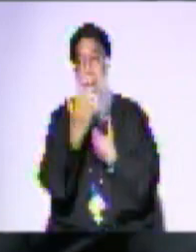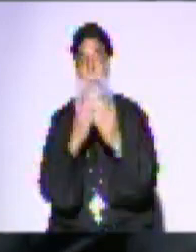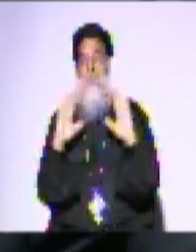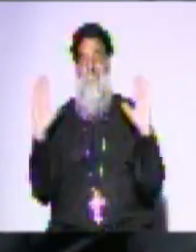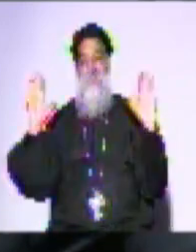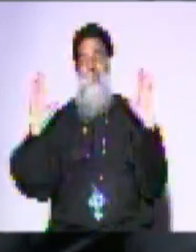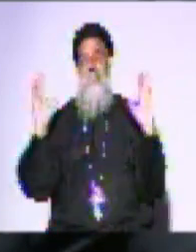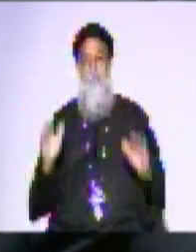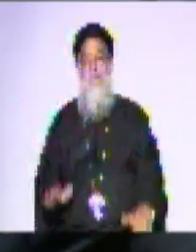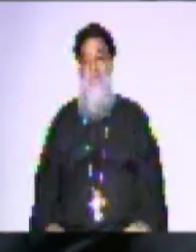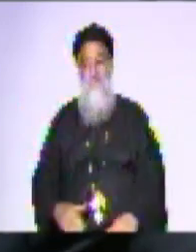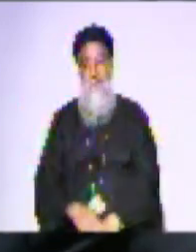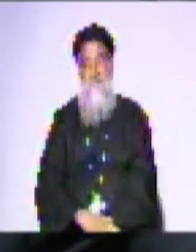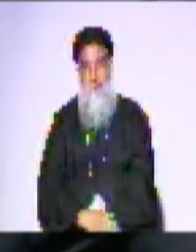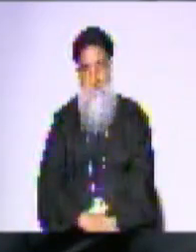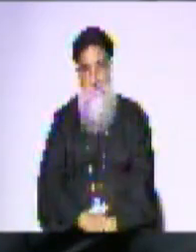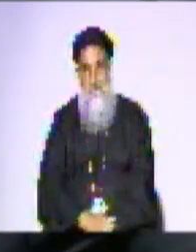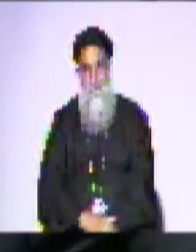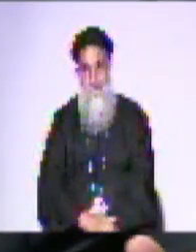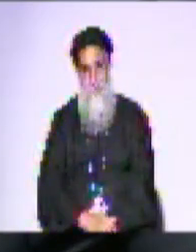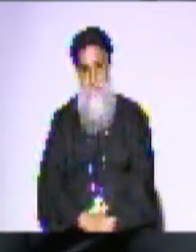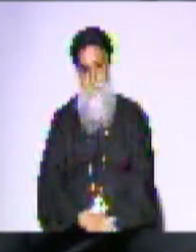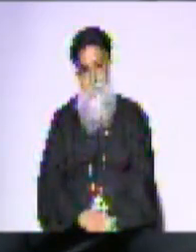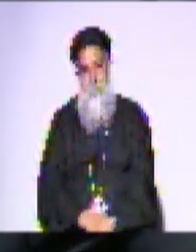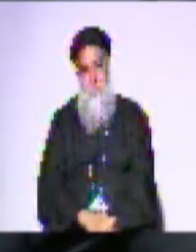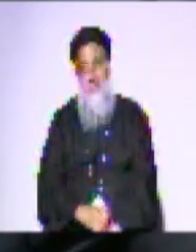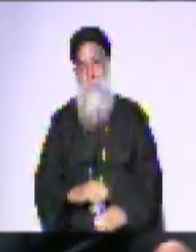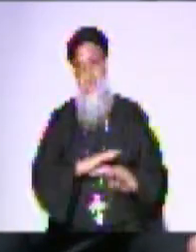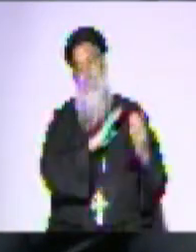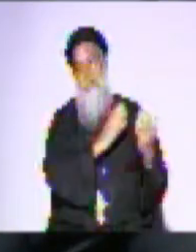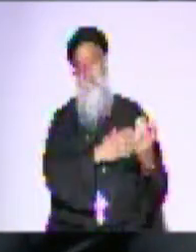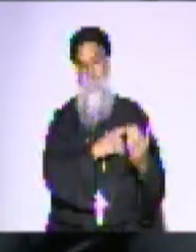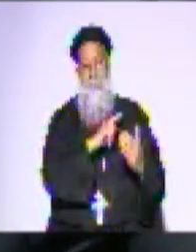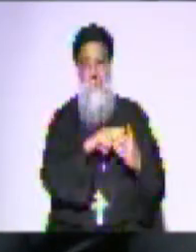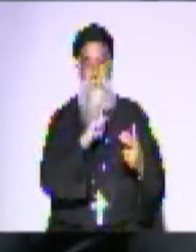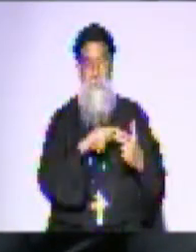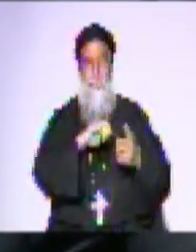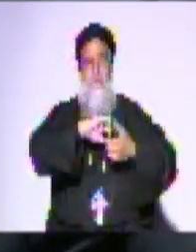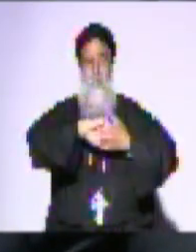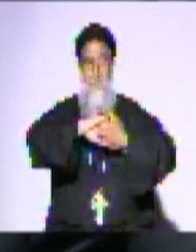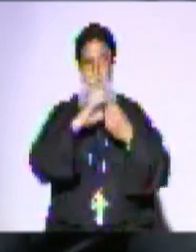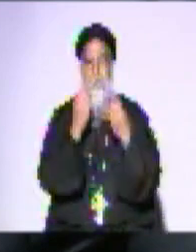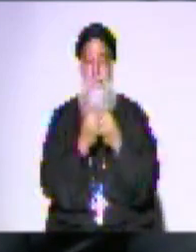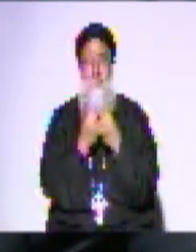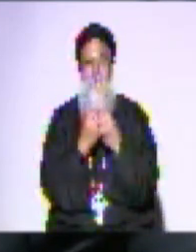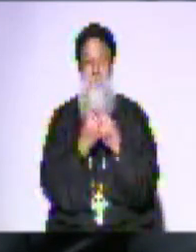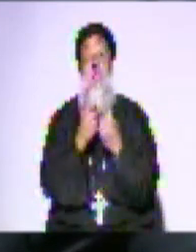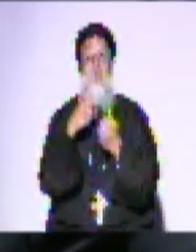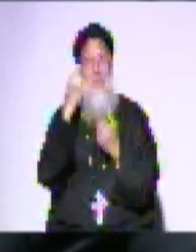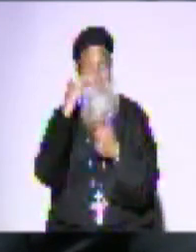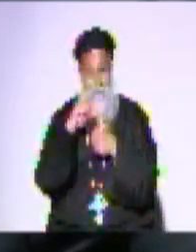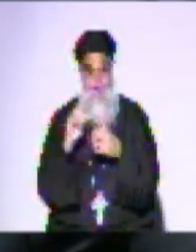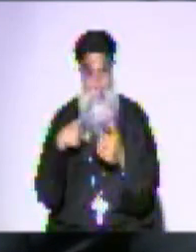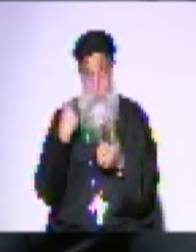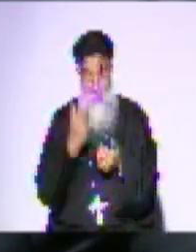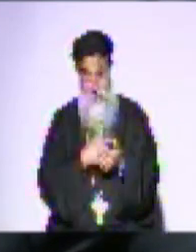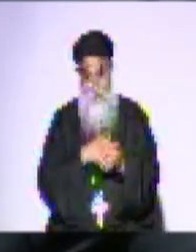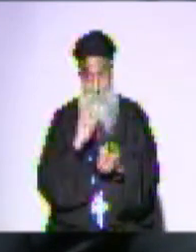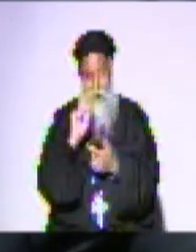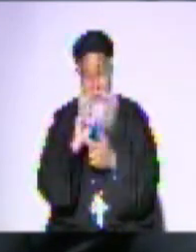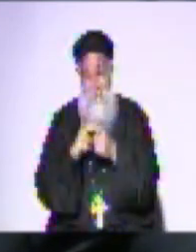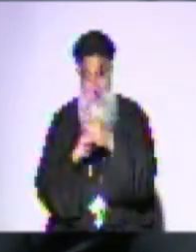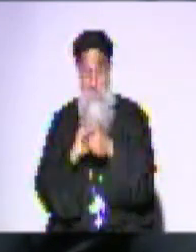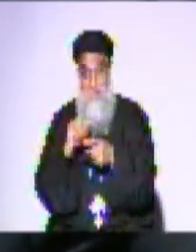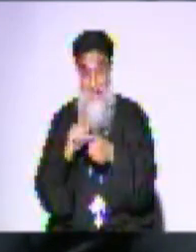ففي يعني ارتباط وثيق طبعا بين الإيمان والمعمودية. يعني نيقوديموس سيدنا لما راح للسيد